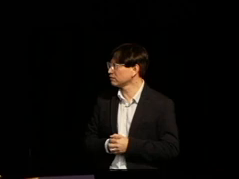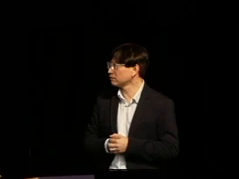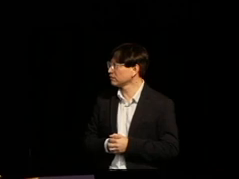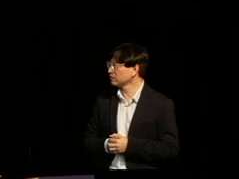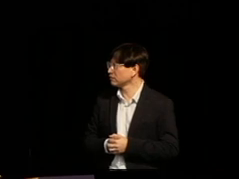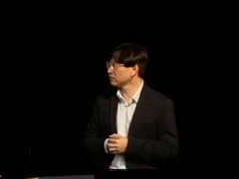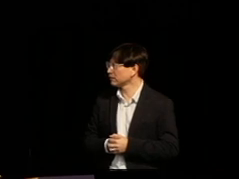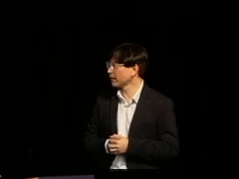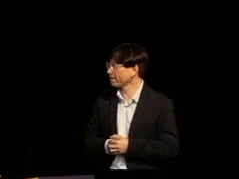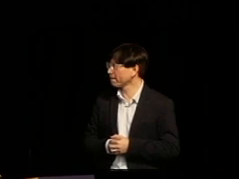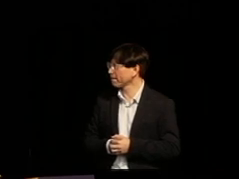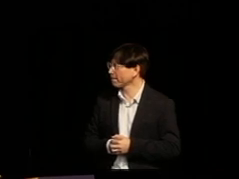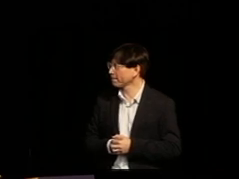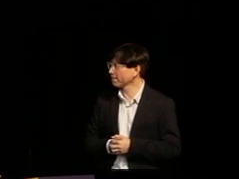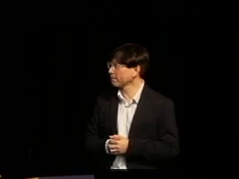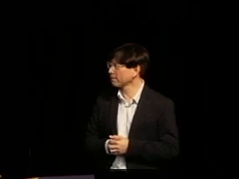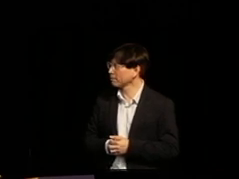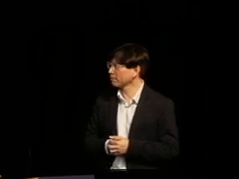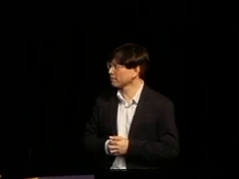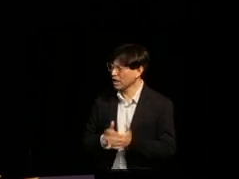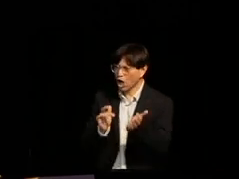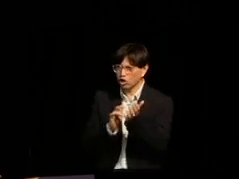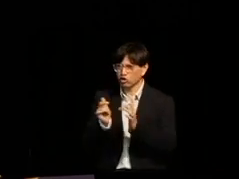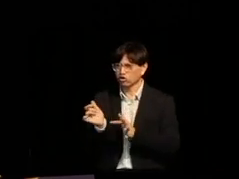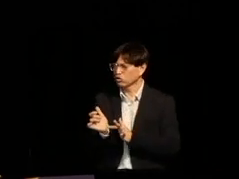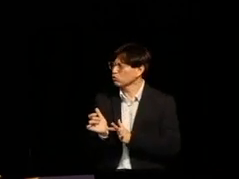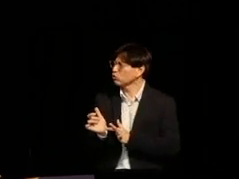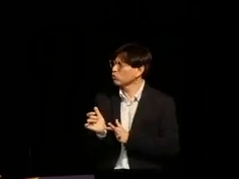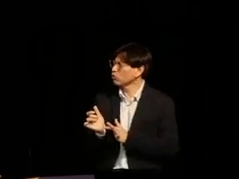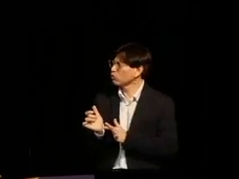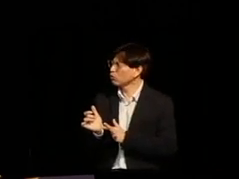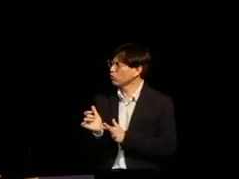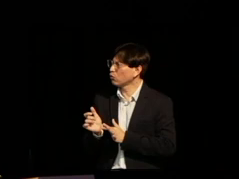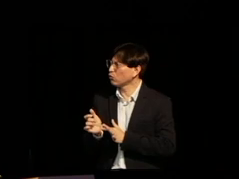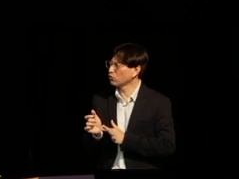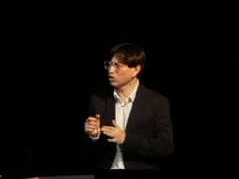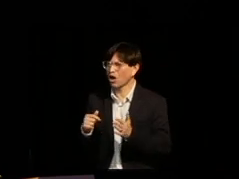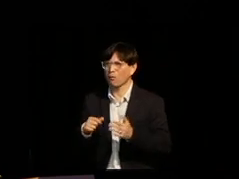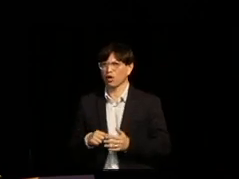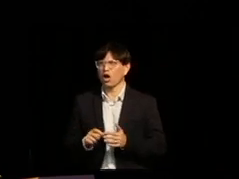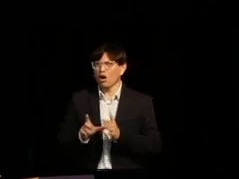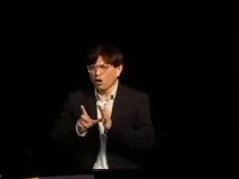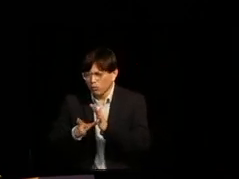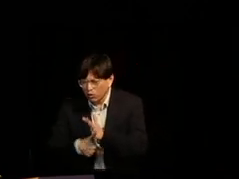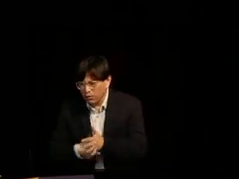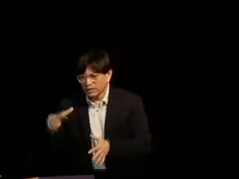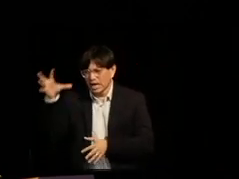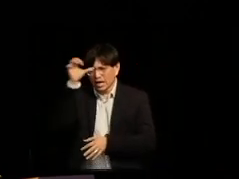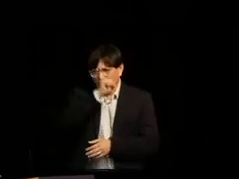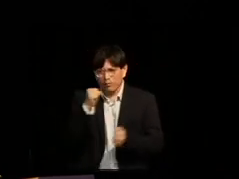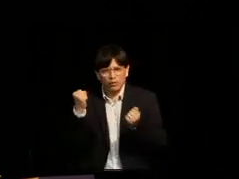questione della fede dell'incontro con Gesù anzitutto una questione cognitiva cioè c'è da capire qualcosa